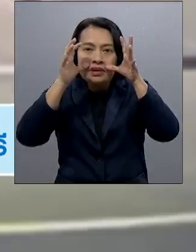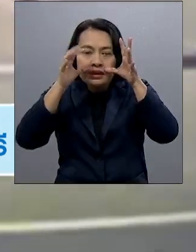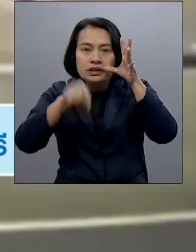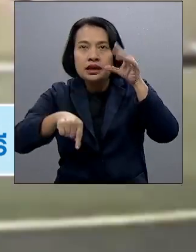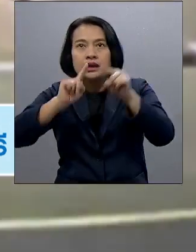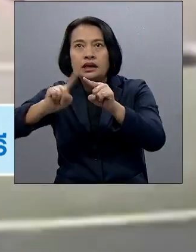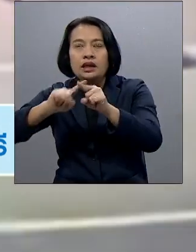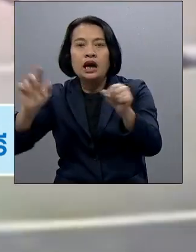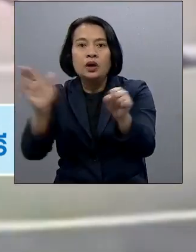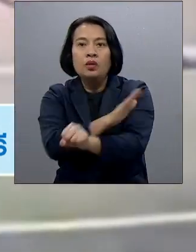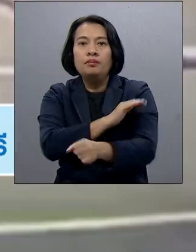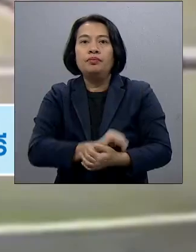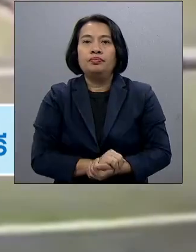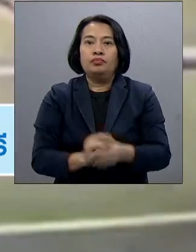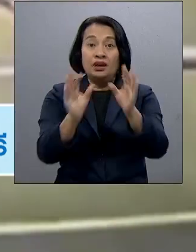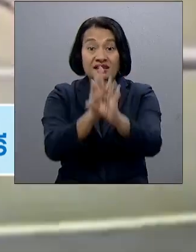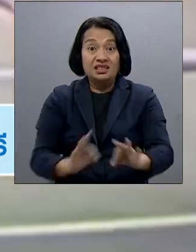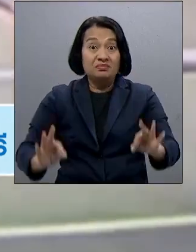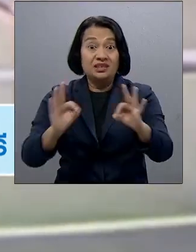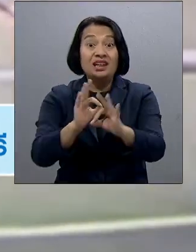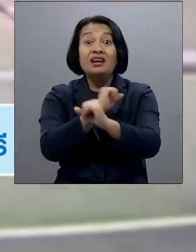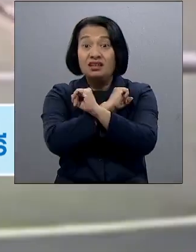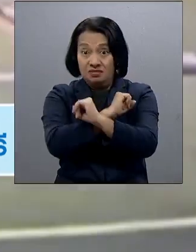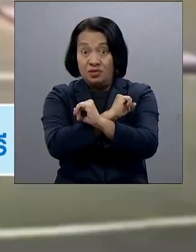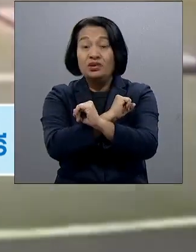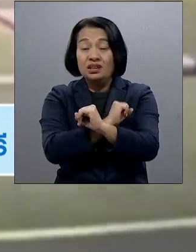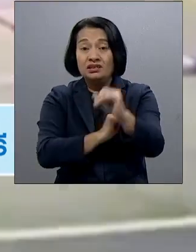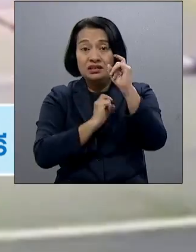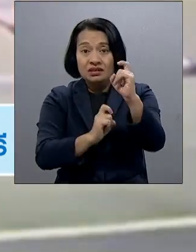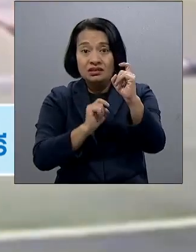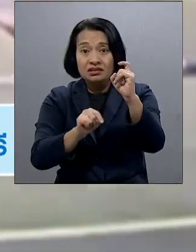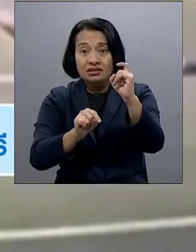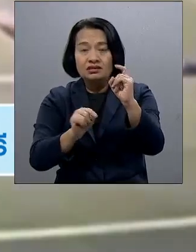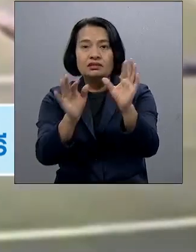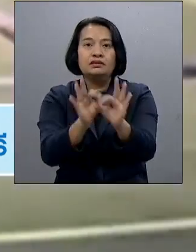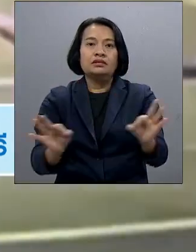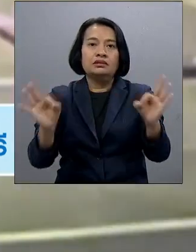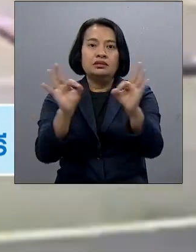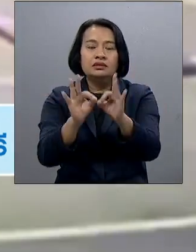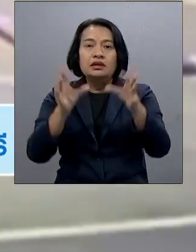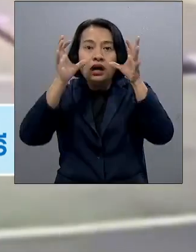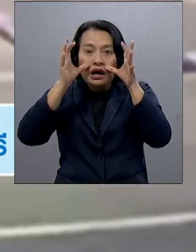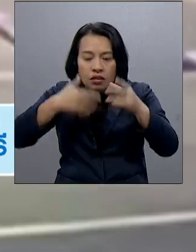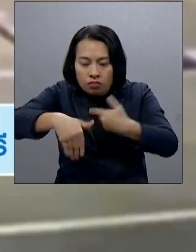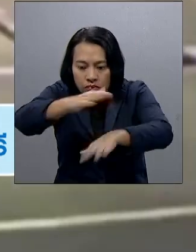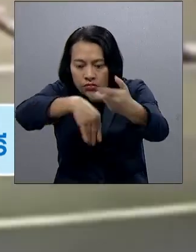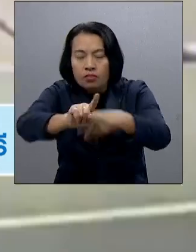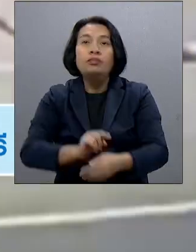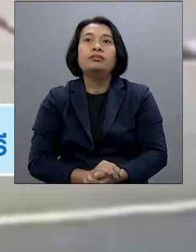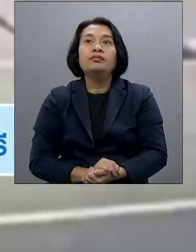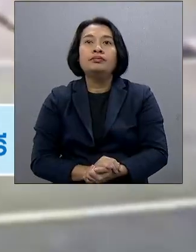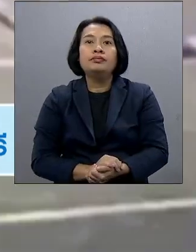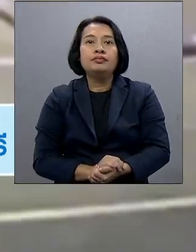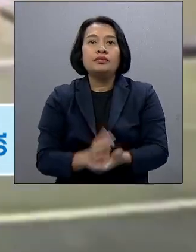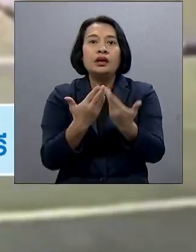แต่แน่นอนค่ะเรื่องความปลอดภัยก็สำคัญนะคะที่จะต้องมีการผลักดันเสือนั้นให้ออกไปจากพื้นที่นะคะและเ